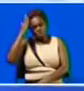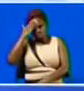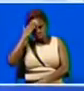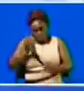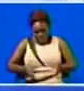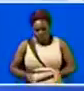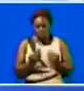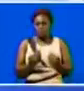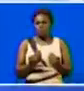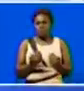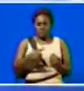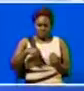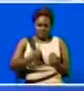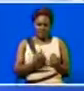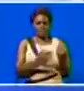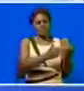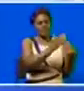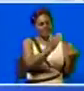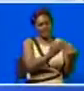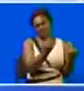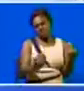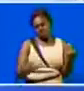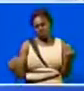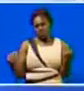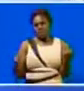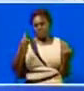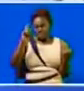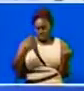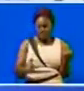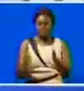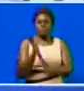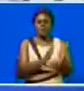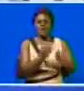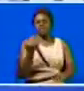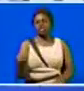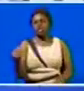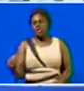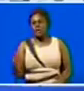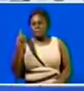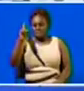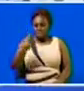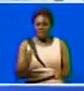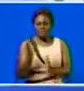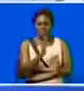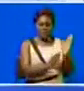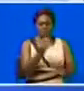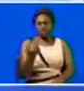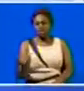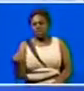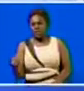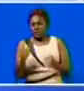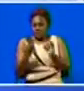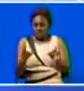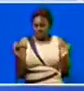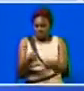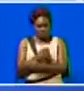tunazaa ili tuweze kulea hawa watoto. We have to plan for our kids. We have to plan for our children. If we